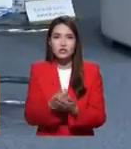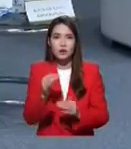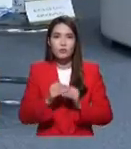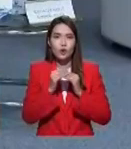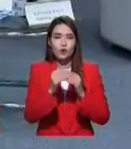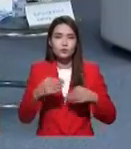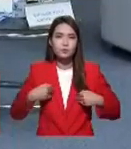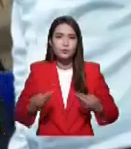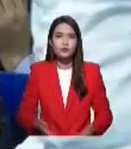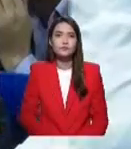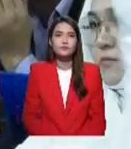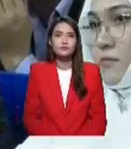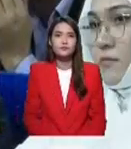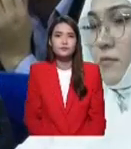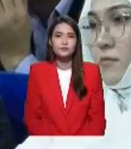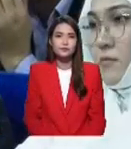көтеруді ұсынды.